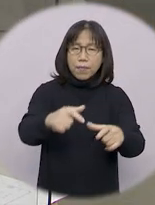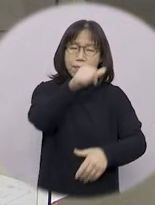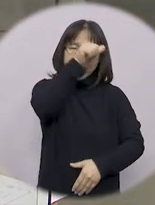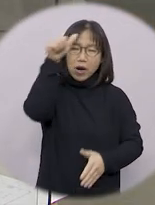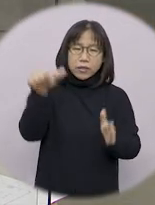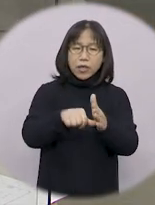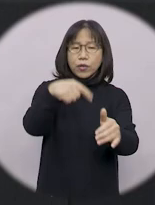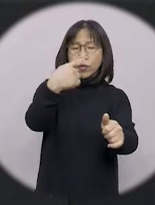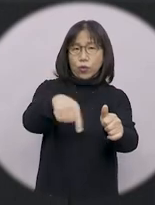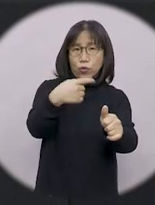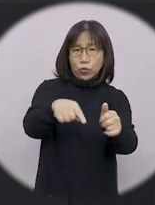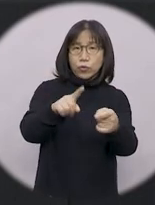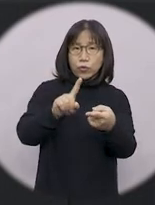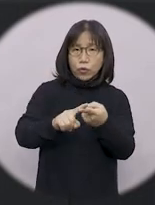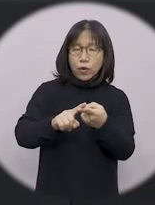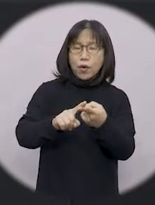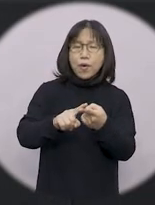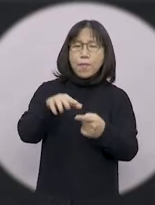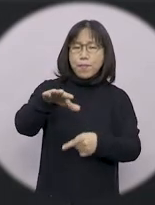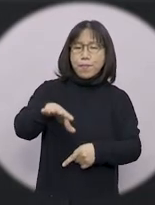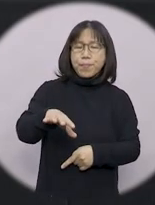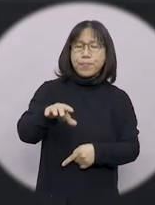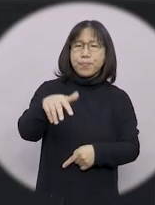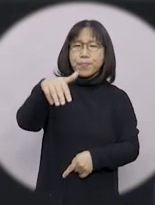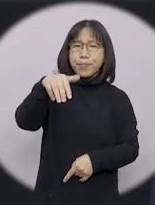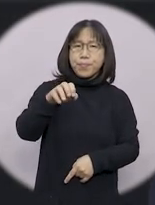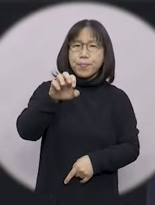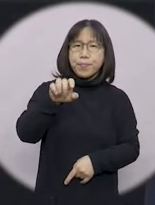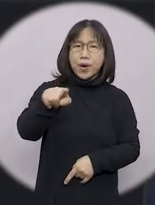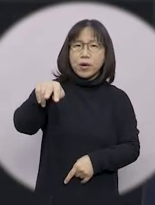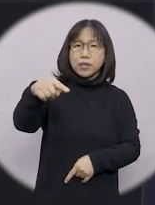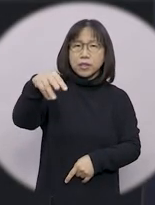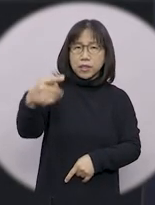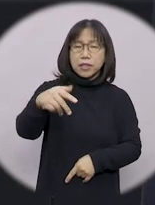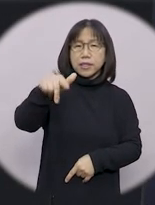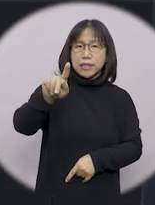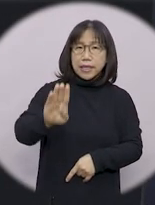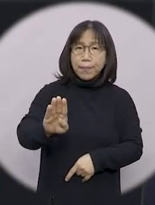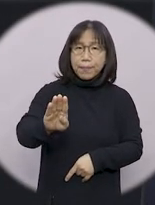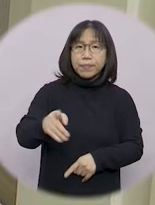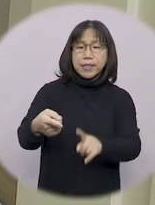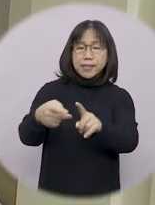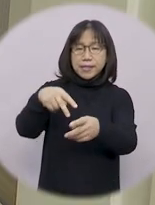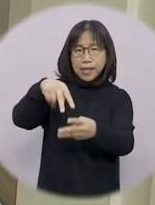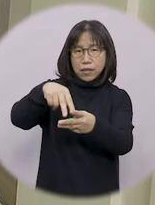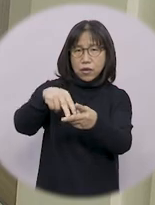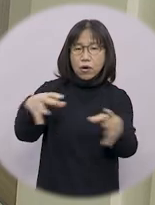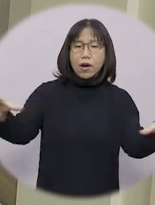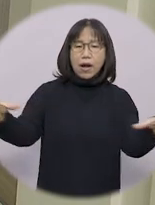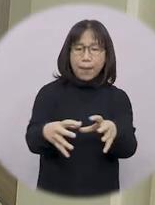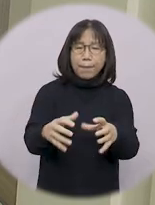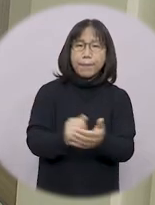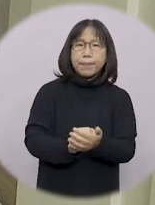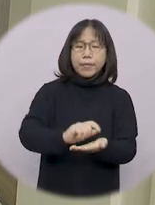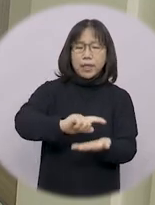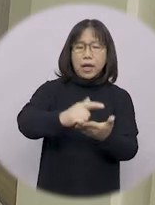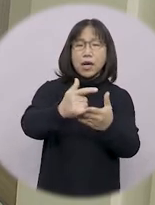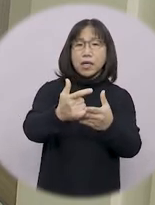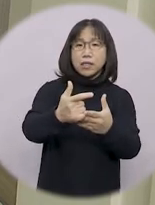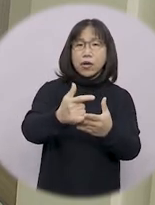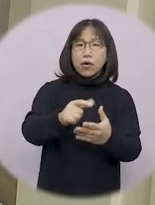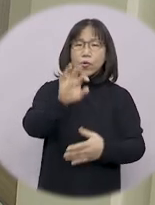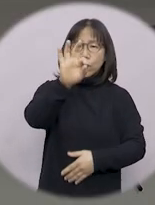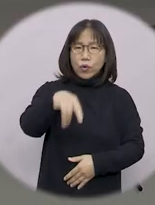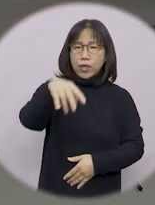센터와 강서 1st 잡지 원 센 터 그리고 강서 장애인 가족 지원 센터를 한 장 소 의무와 간첩 미드